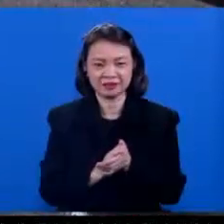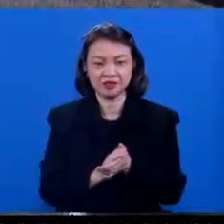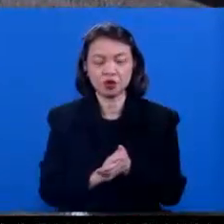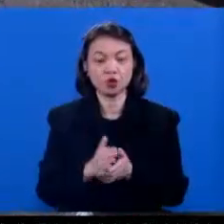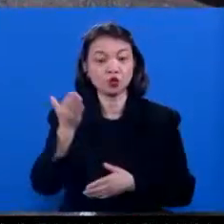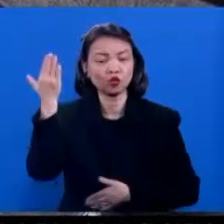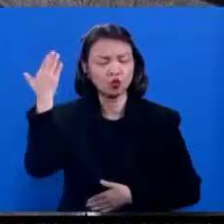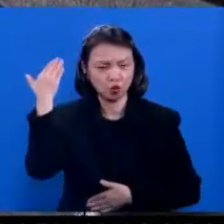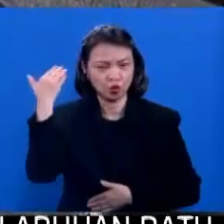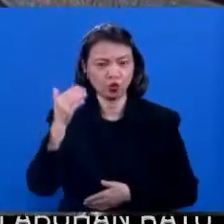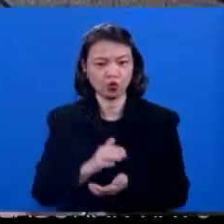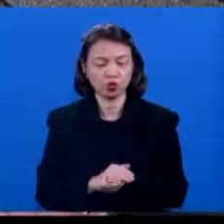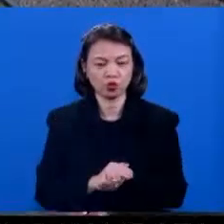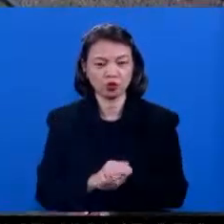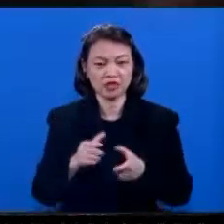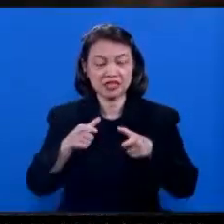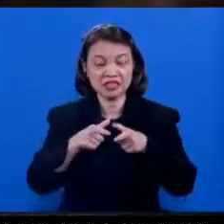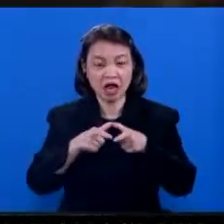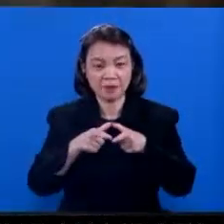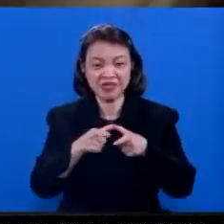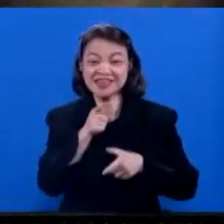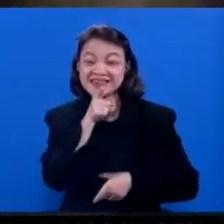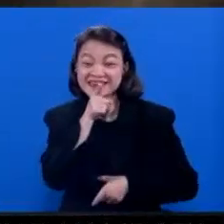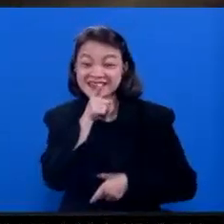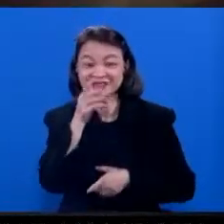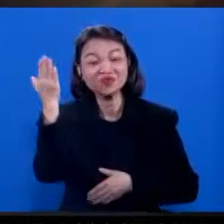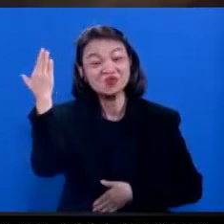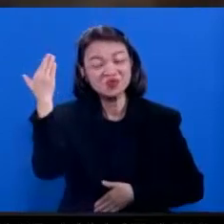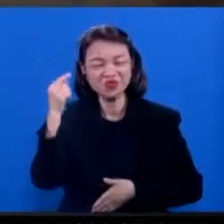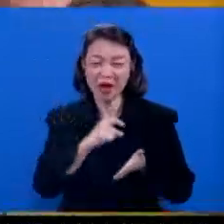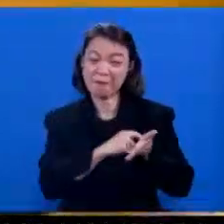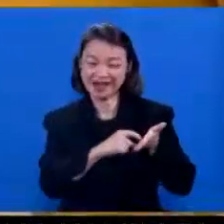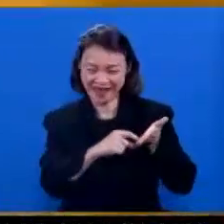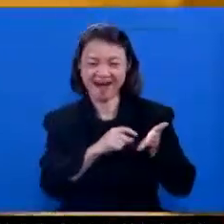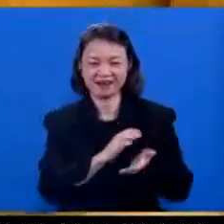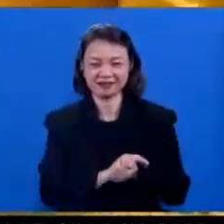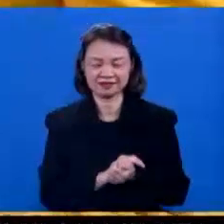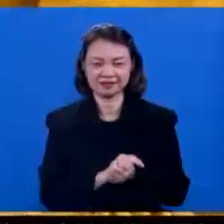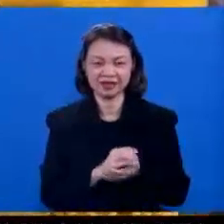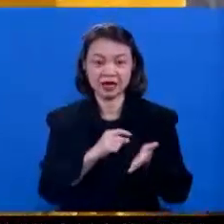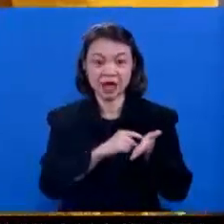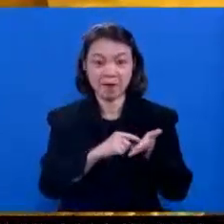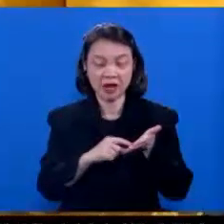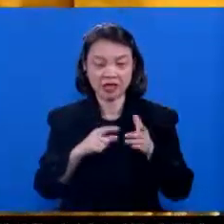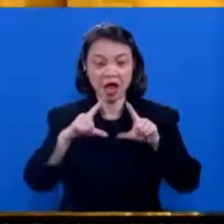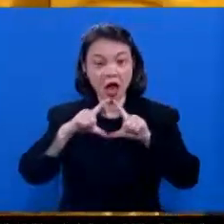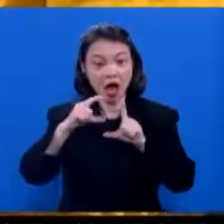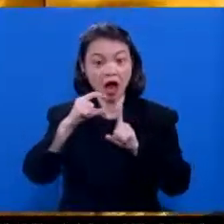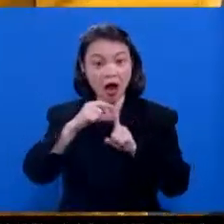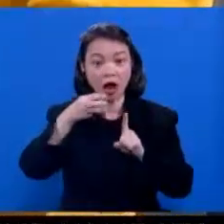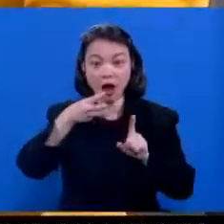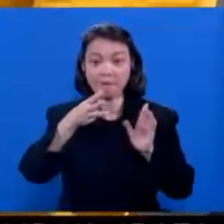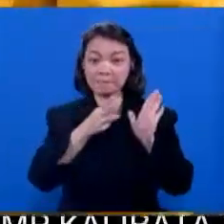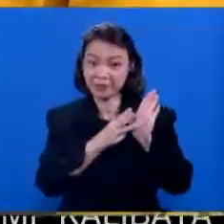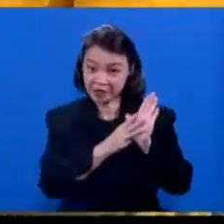kan dinamakan serabi Inggris dulu katanya. Berawal dari yang namanya apem, ya. Jadi nenek buyut membuat